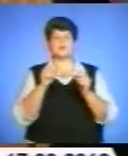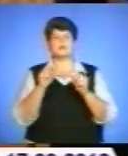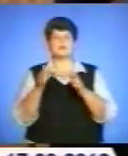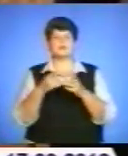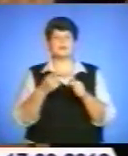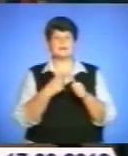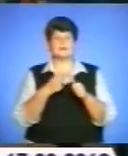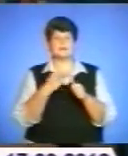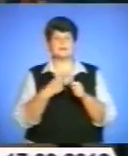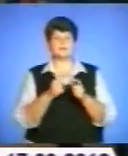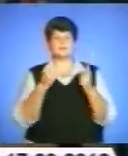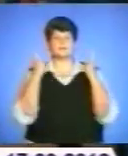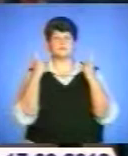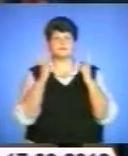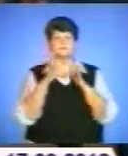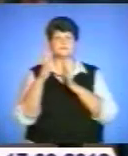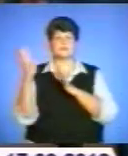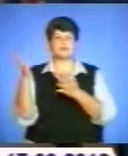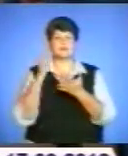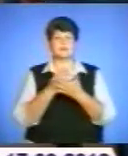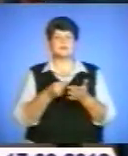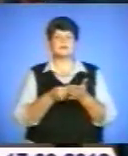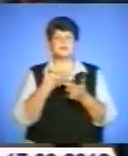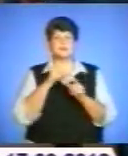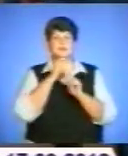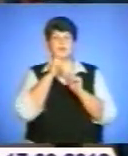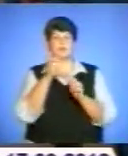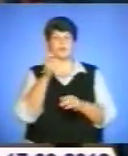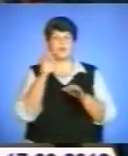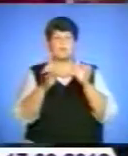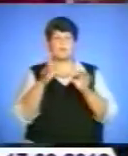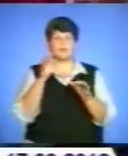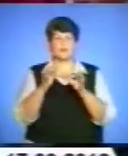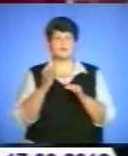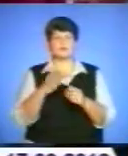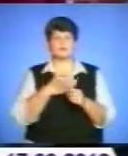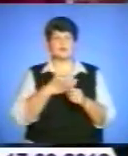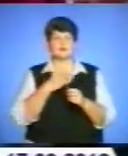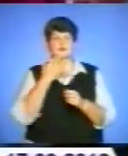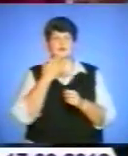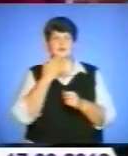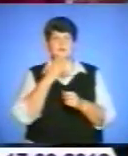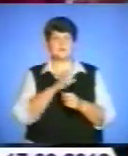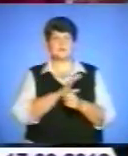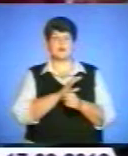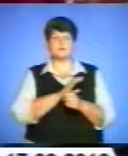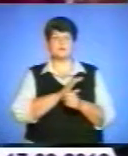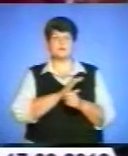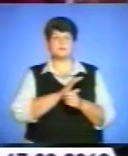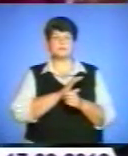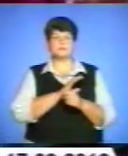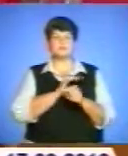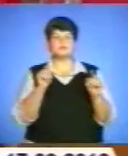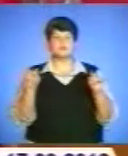густих лісових масивів, які є безцінним дарунком природи і невід'ємною частиною нашого національного багатства.